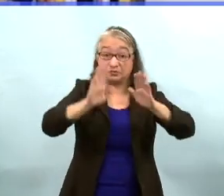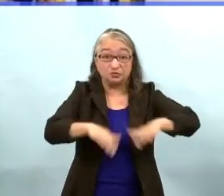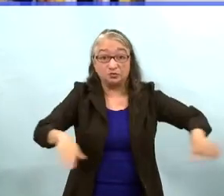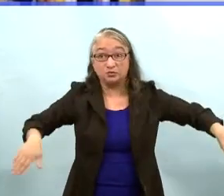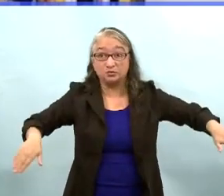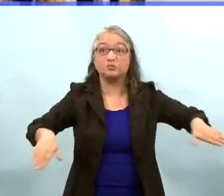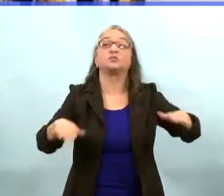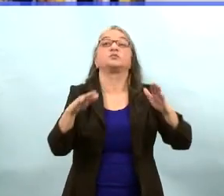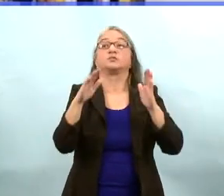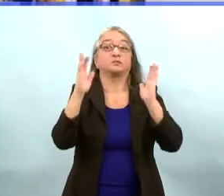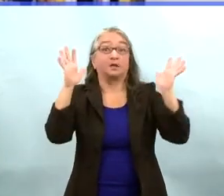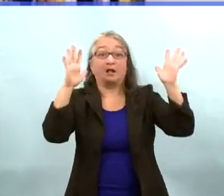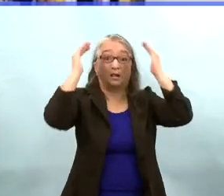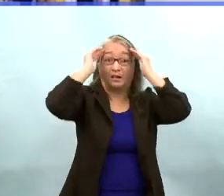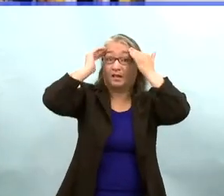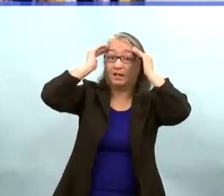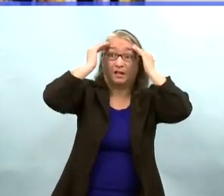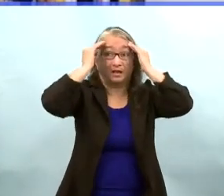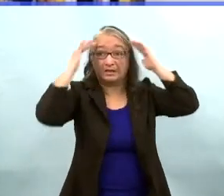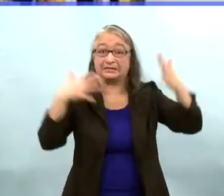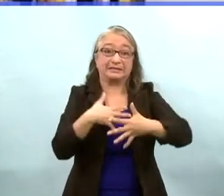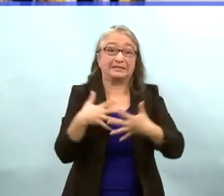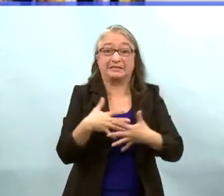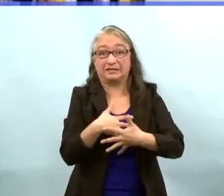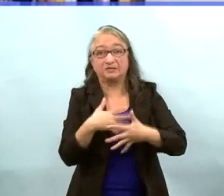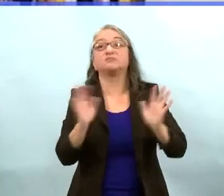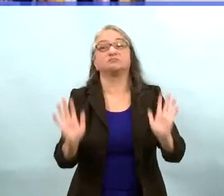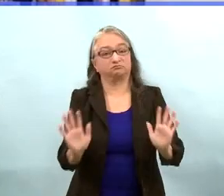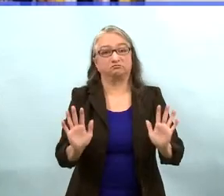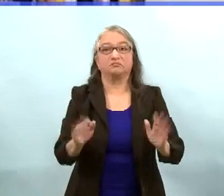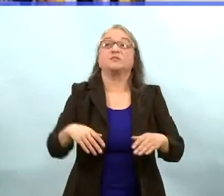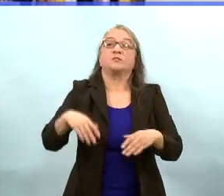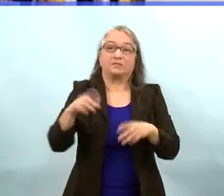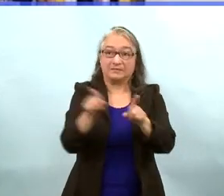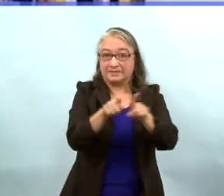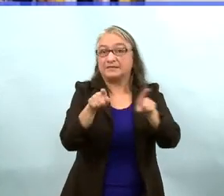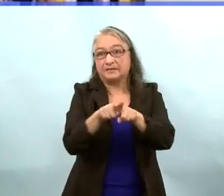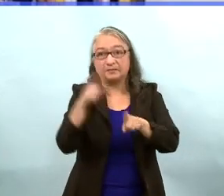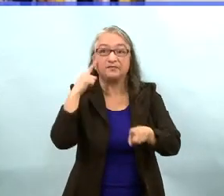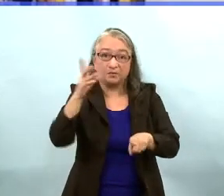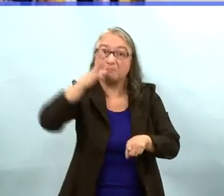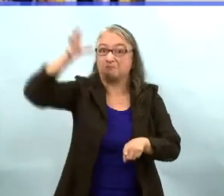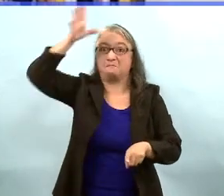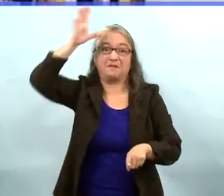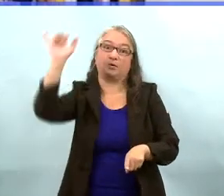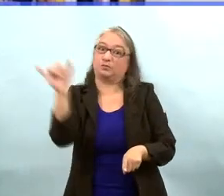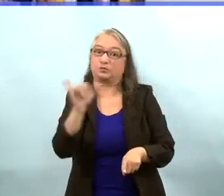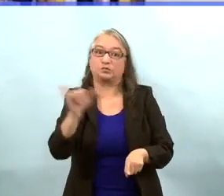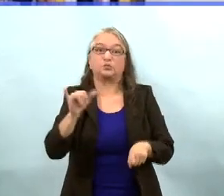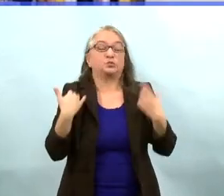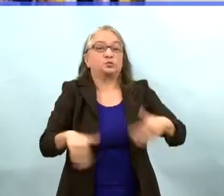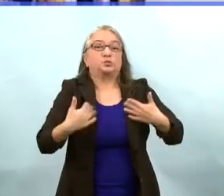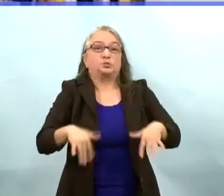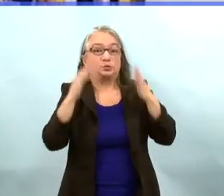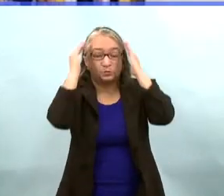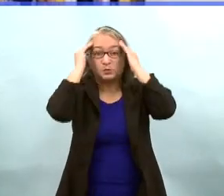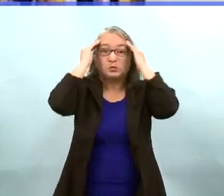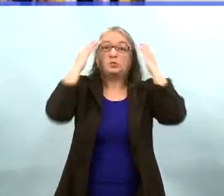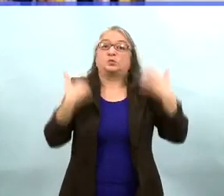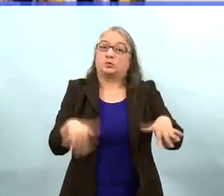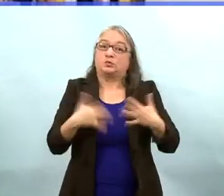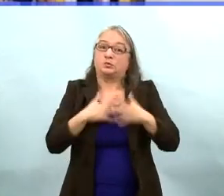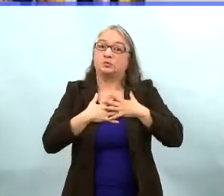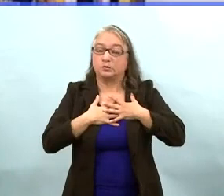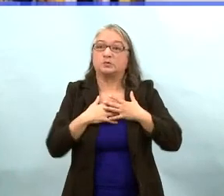potentiel d'effets négatifs sur la santé à très long terme à cause de ce virus. Les enfants ont également le risque de développer